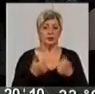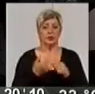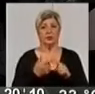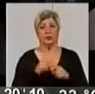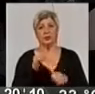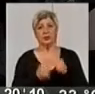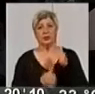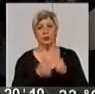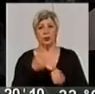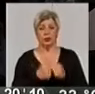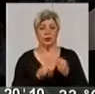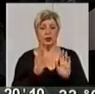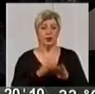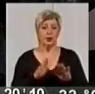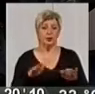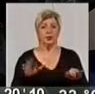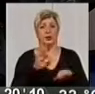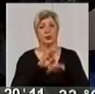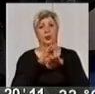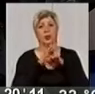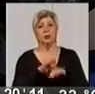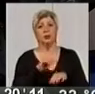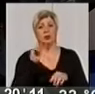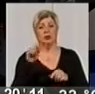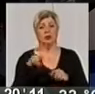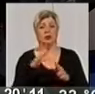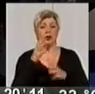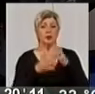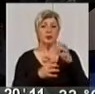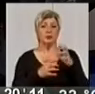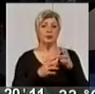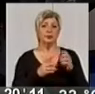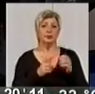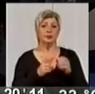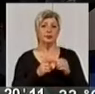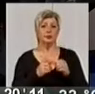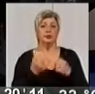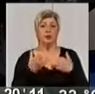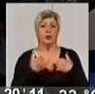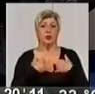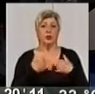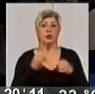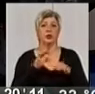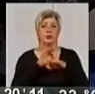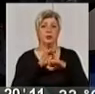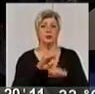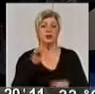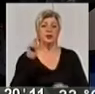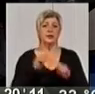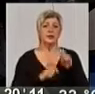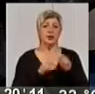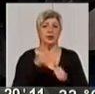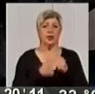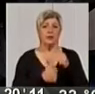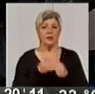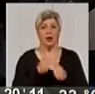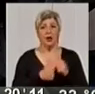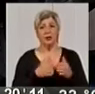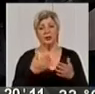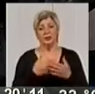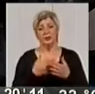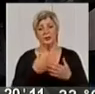дітям. Діти проводять там міжнародні, у нас же проводяться і фестивалі. Наприклад, от